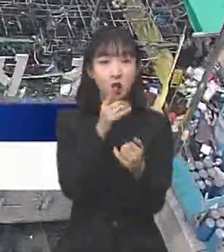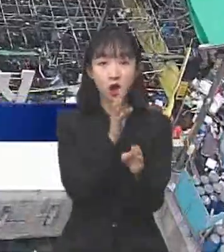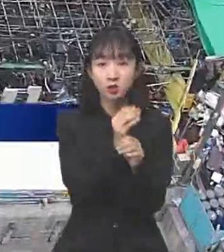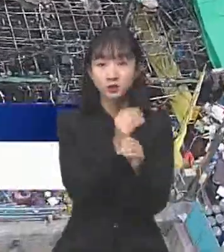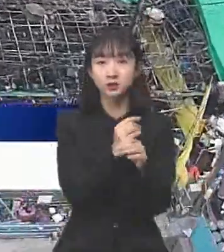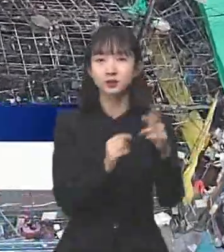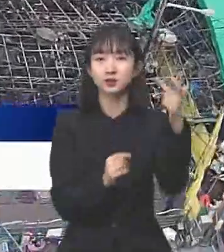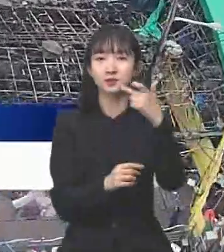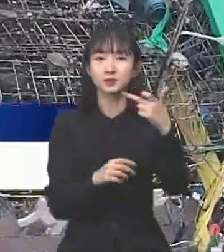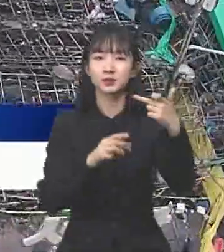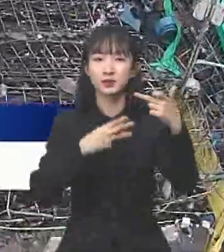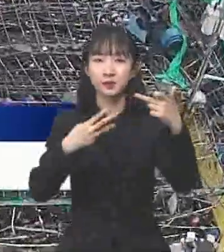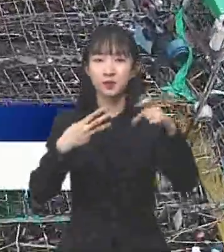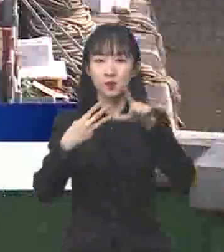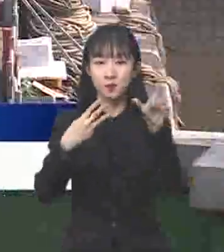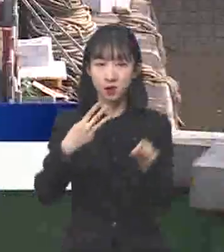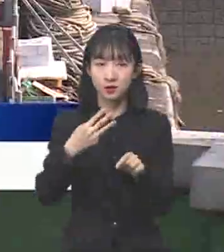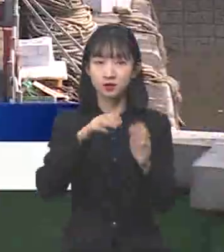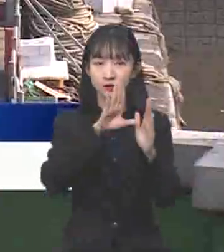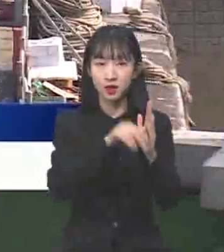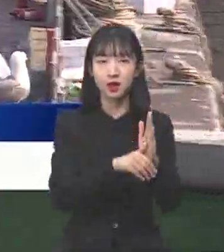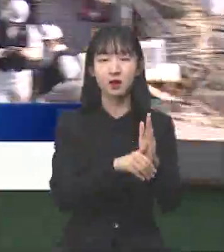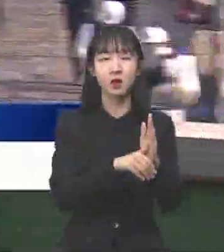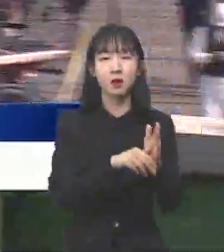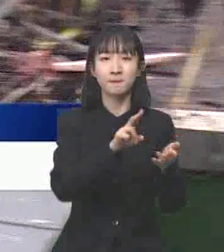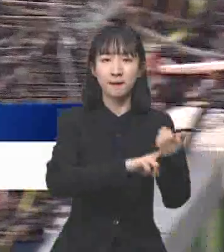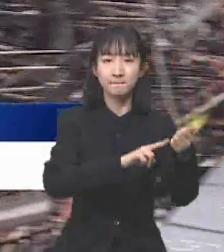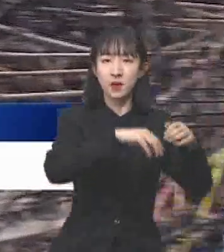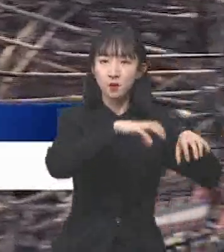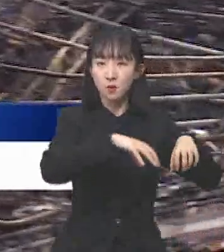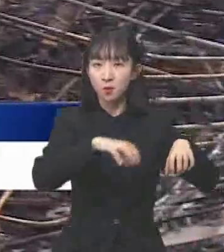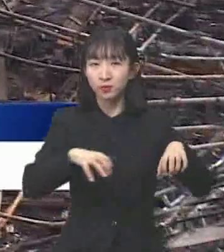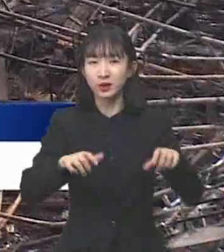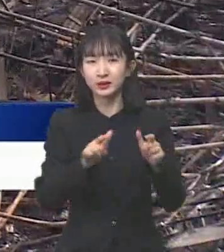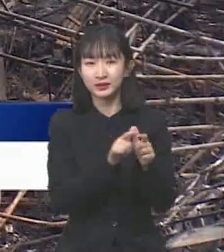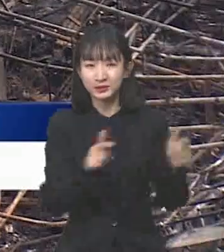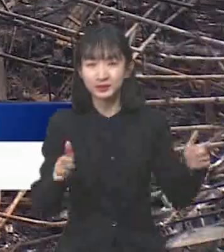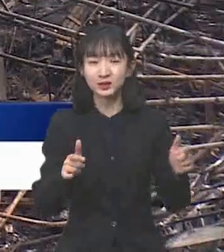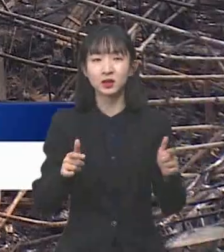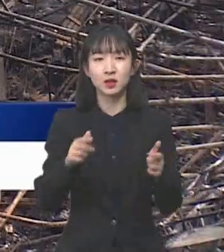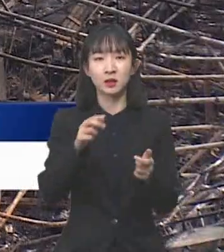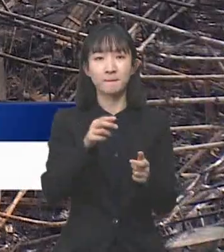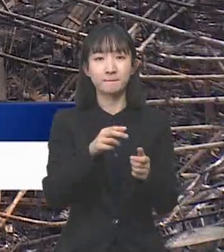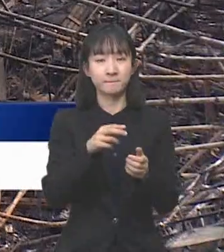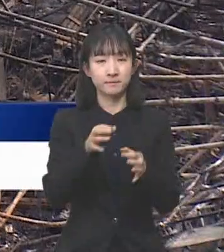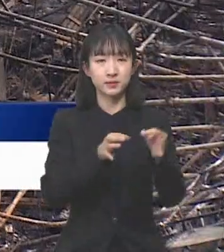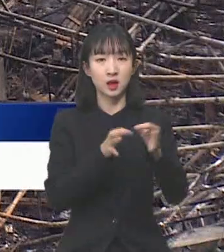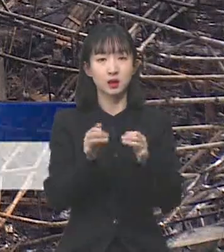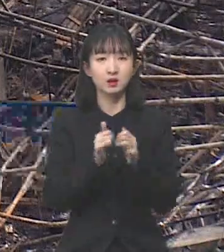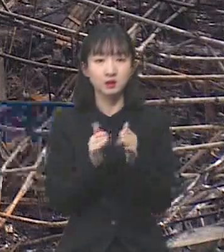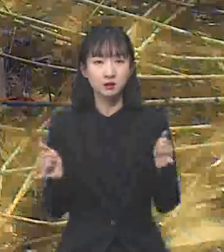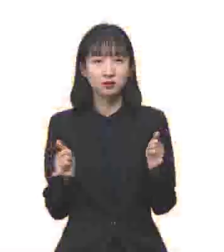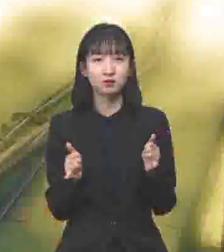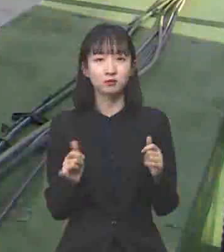3 월 200 마음 대게 자판과 20개의 점포 등 상인들의 생활 터전이 잿더미로 변했습니다 그리고